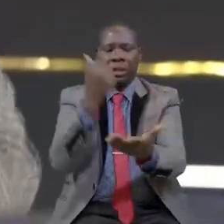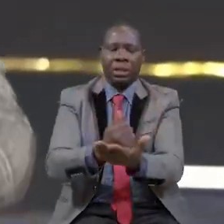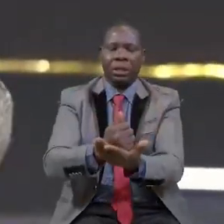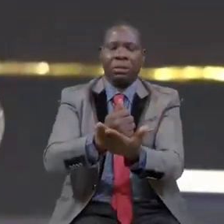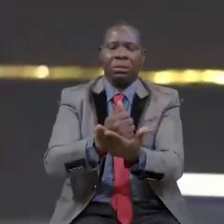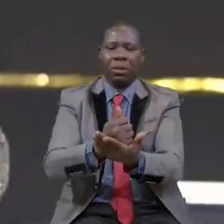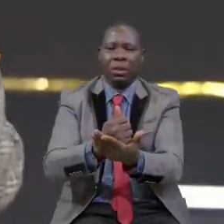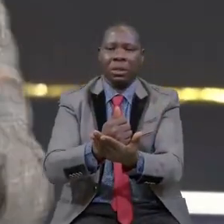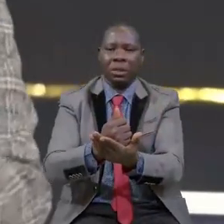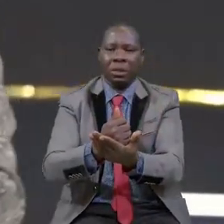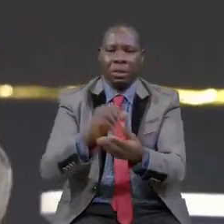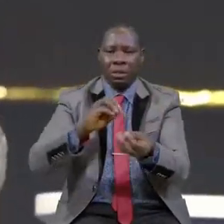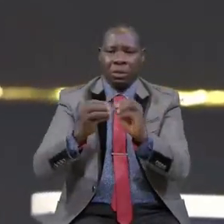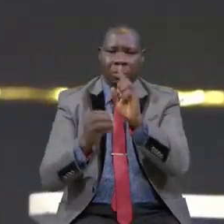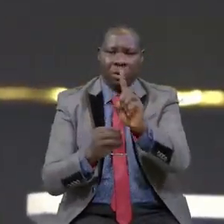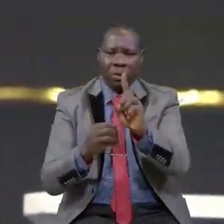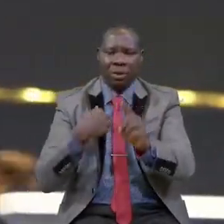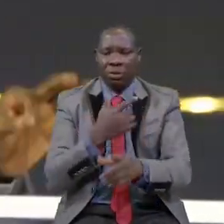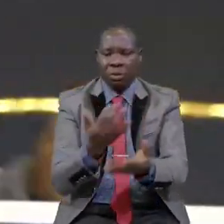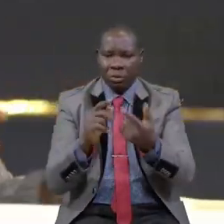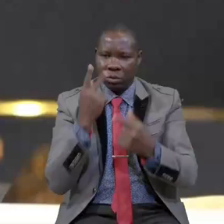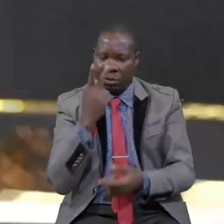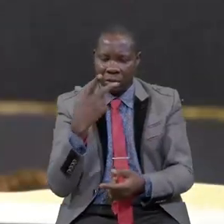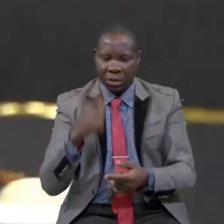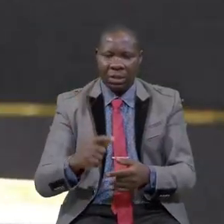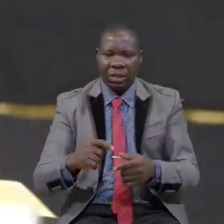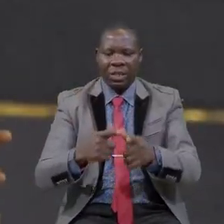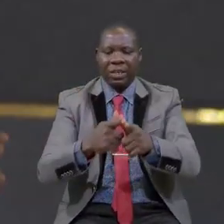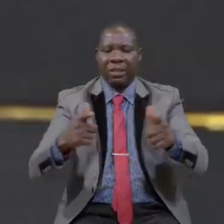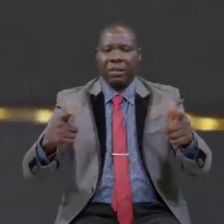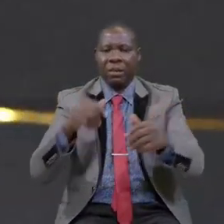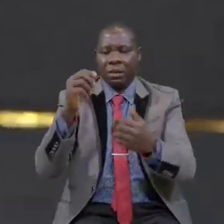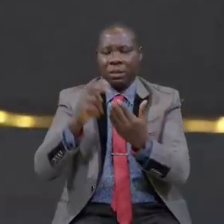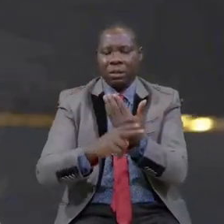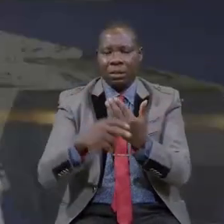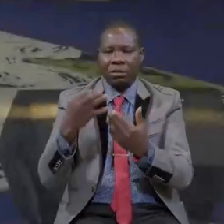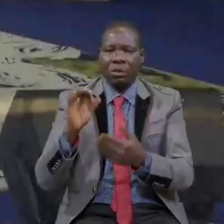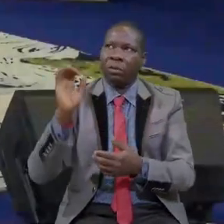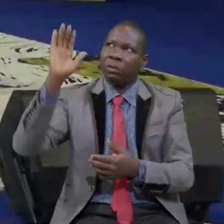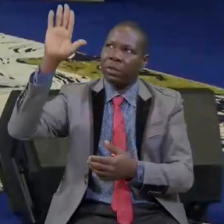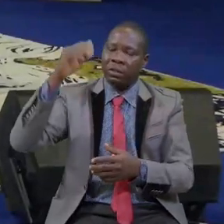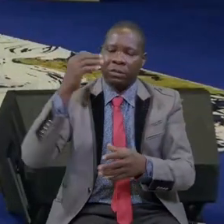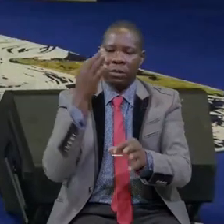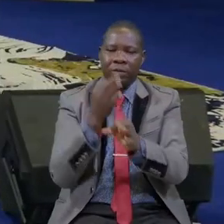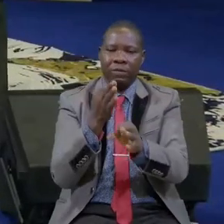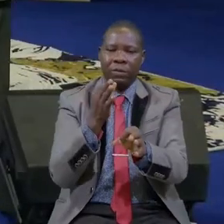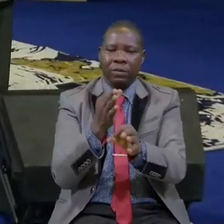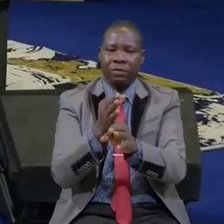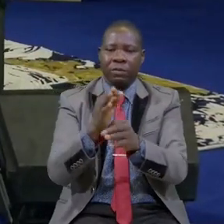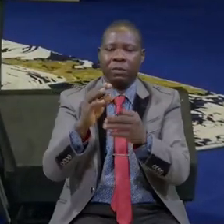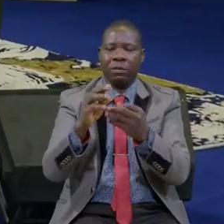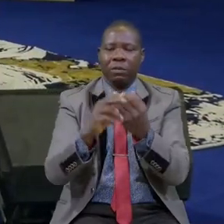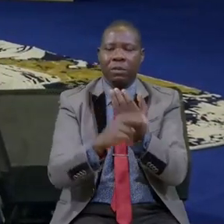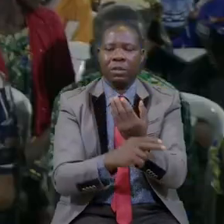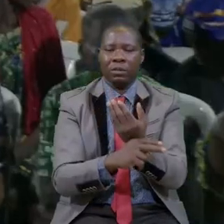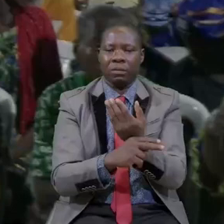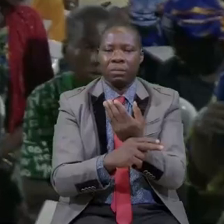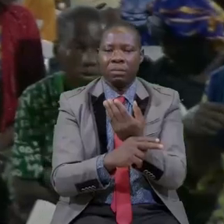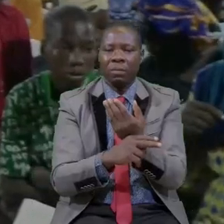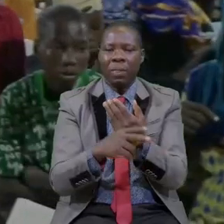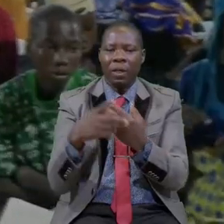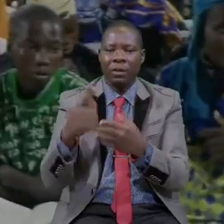Premier élément donc, la grandeur de sa fidélité. G et F, la grandeur de sa